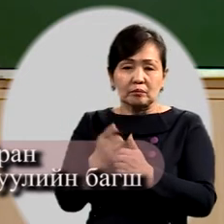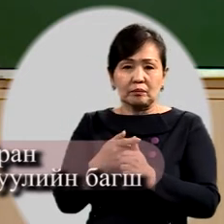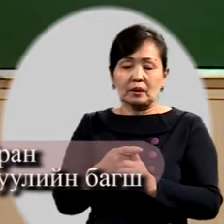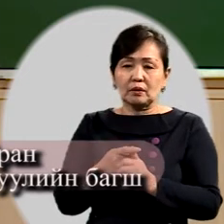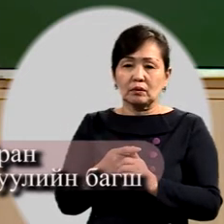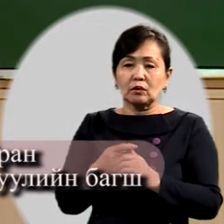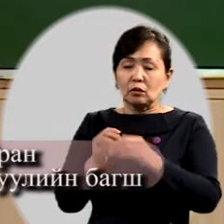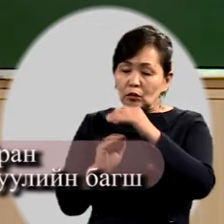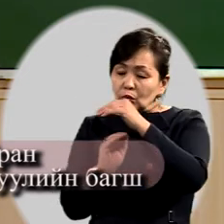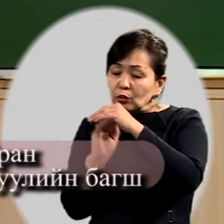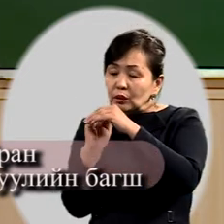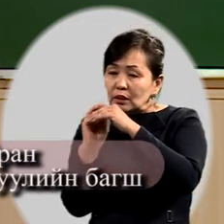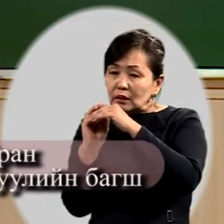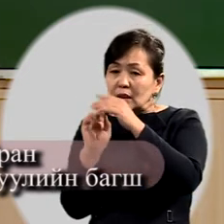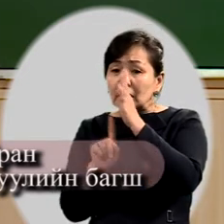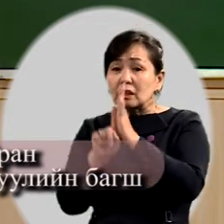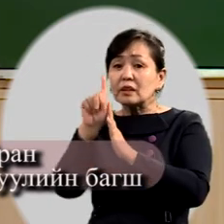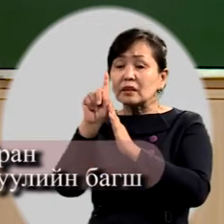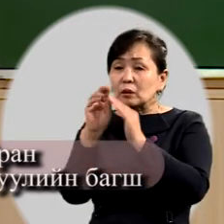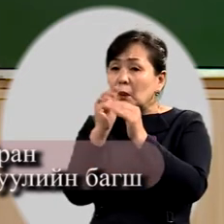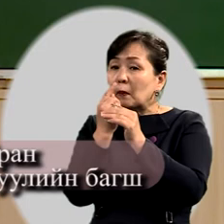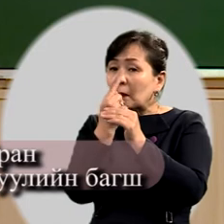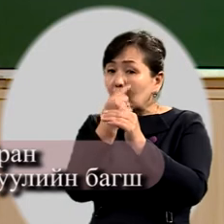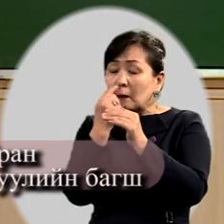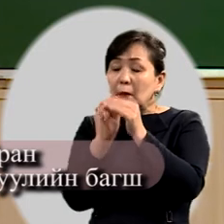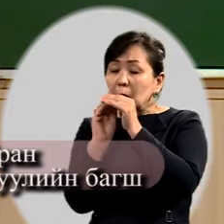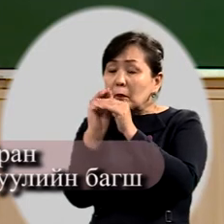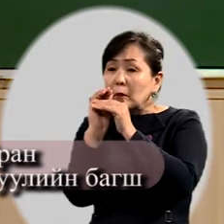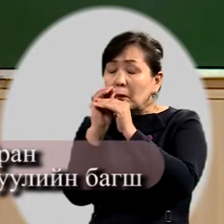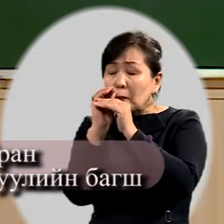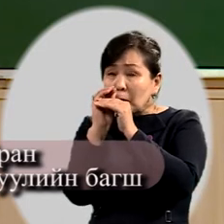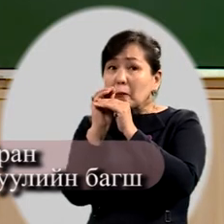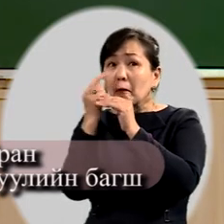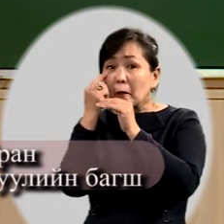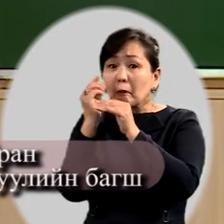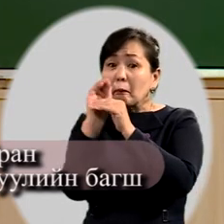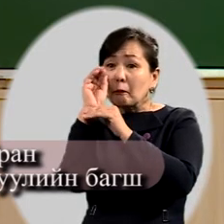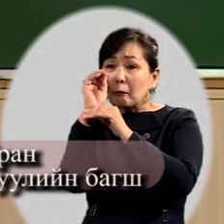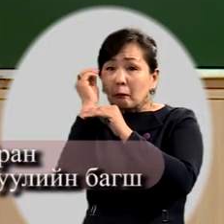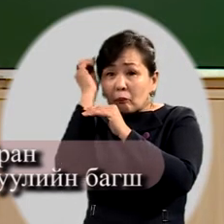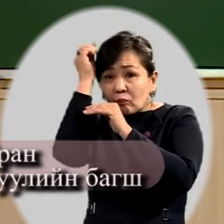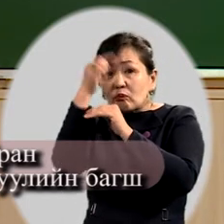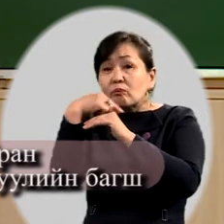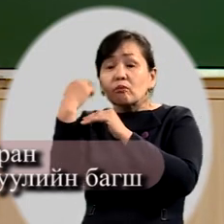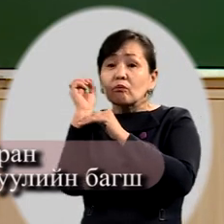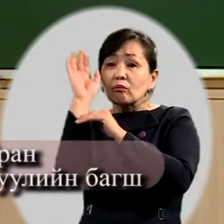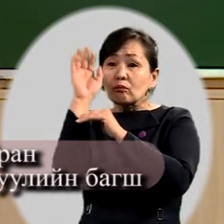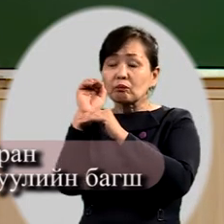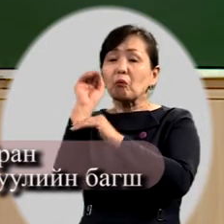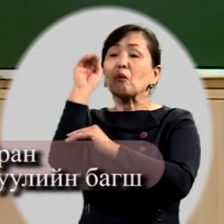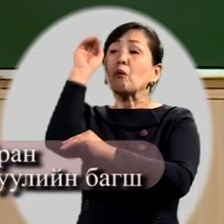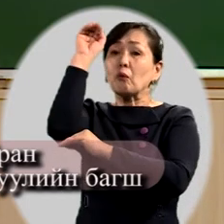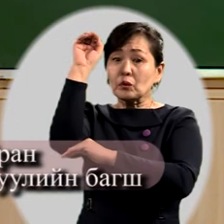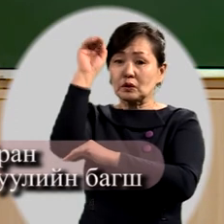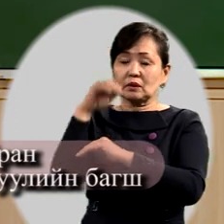Ол інінен шығарда алдымен тұмсығын, одан кейін көзін, сосын басын, ең соңында денесін шығарады.